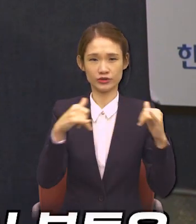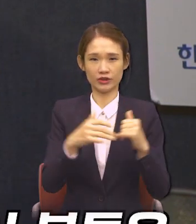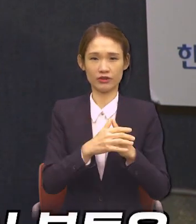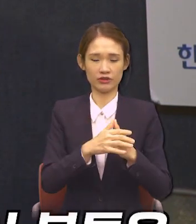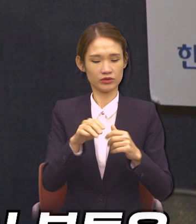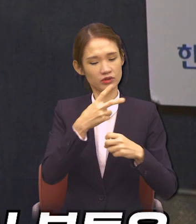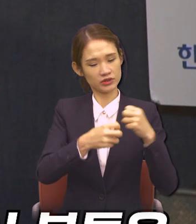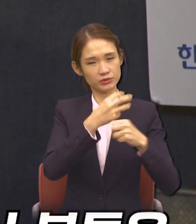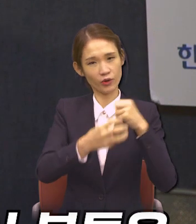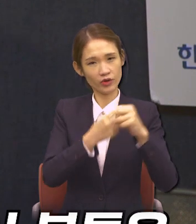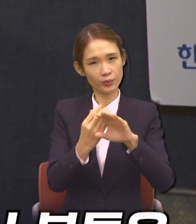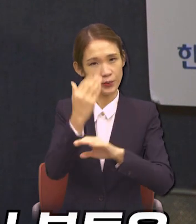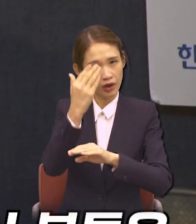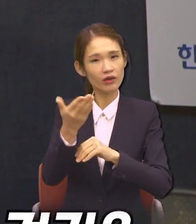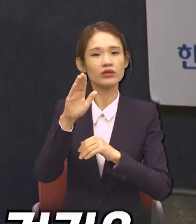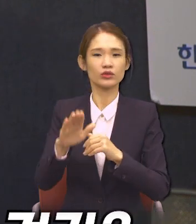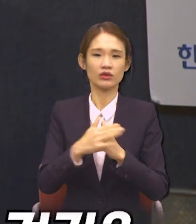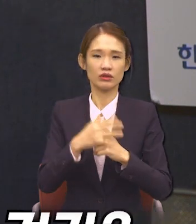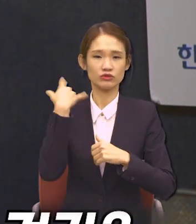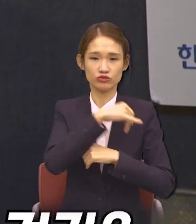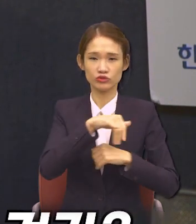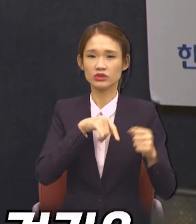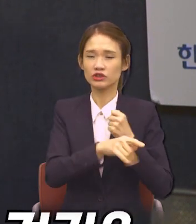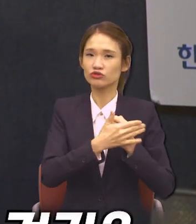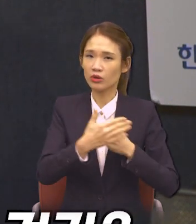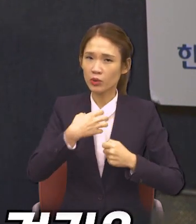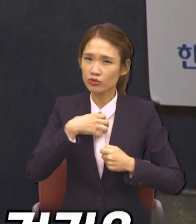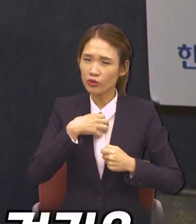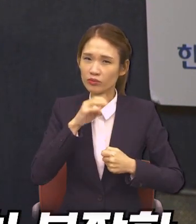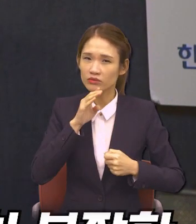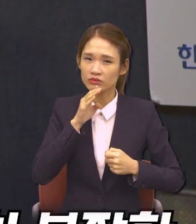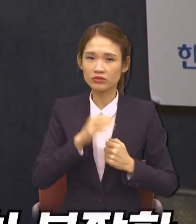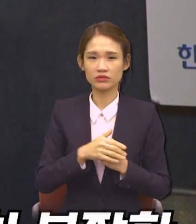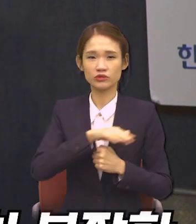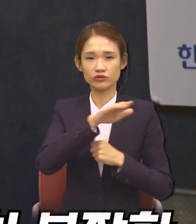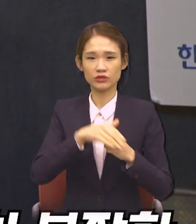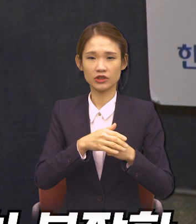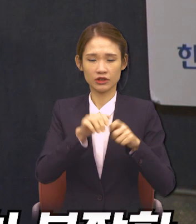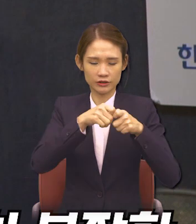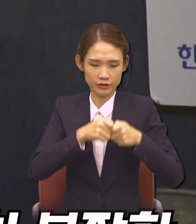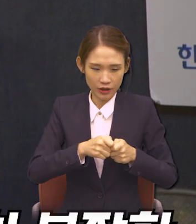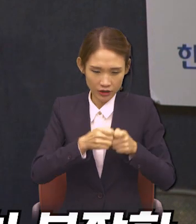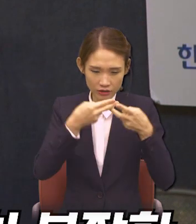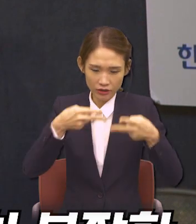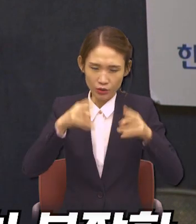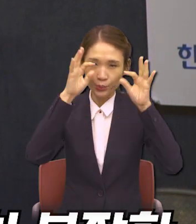여기 산지 20년, 30년 되신 분들은 중국인이라는 이유로 위험한 건가? 사실은 우리가 따져보면